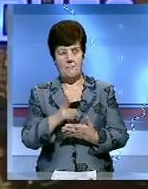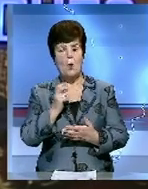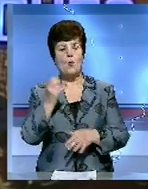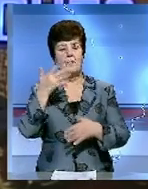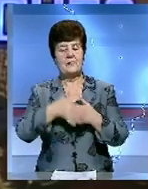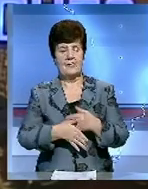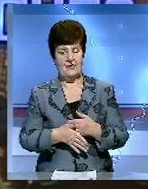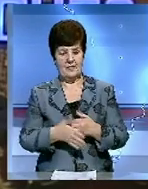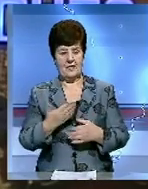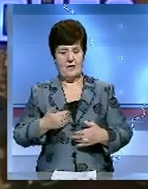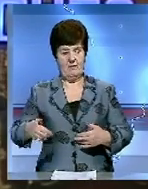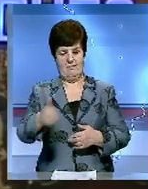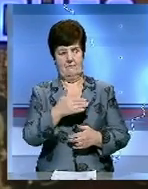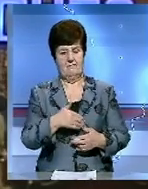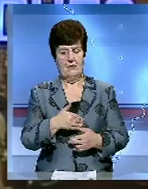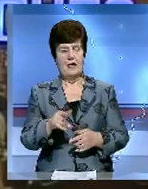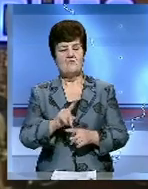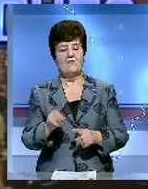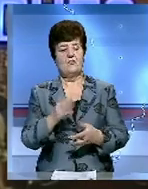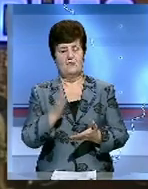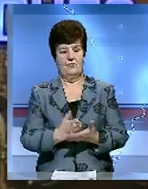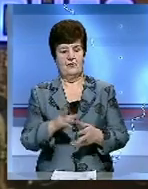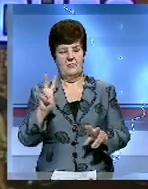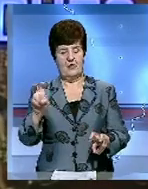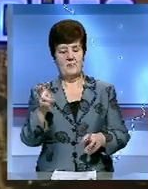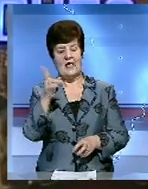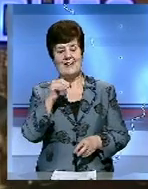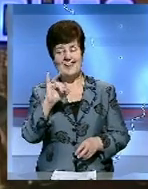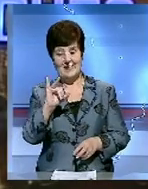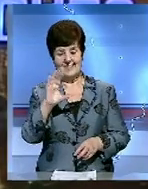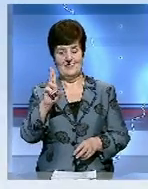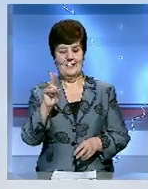noștri ceea ce înseamnă discriminare.